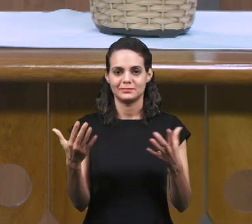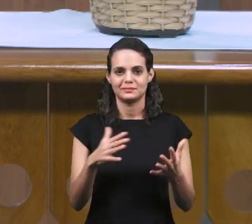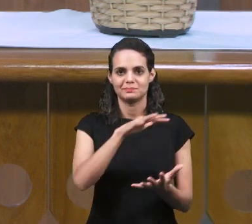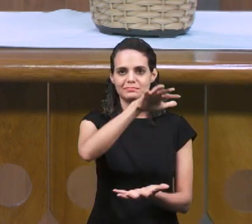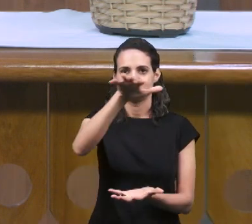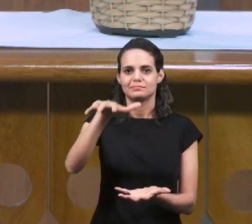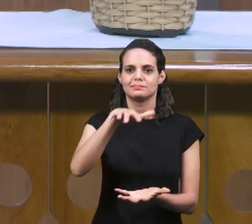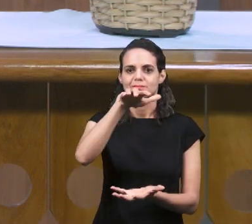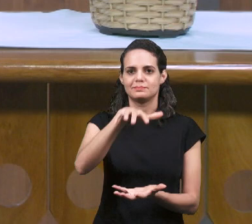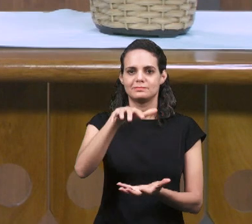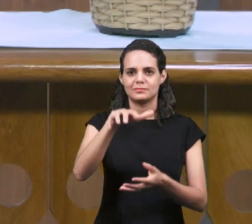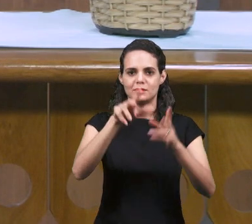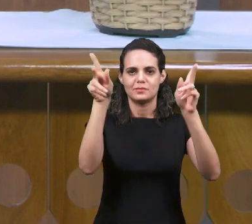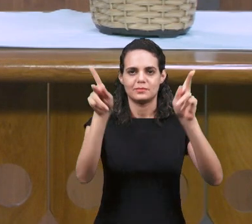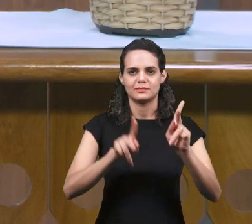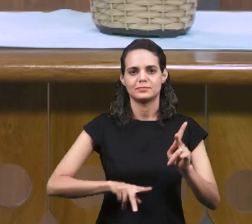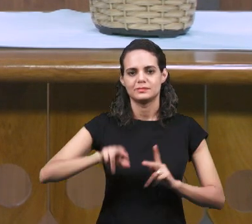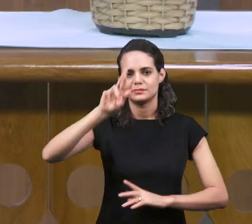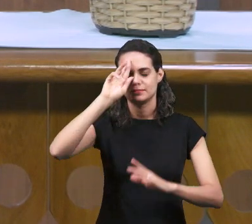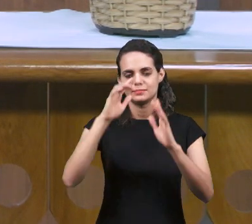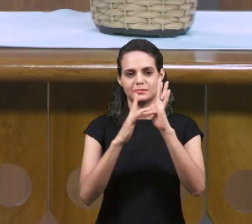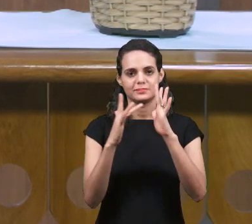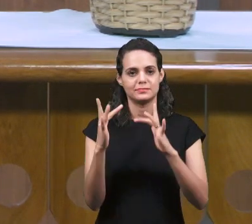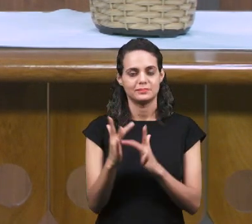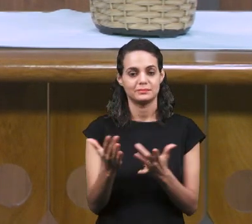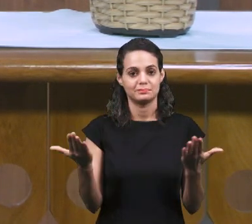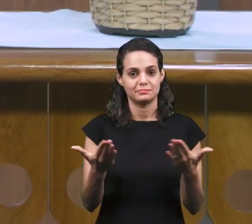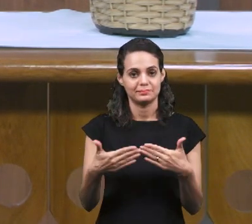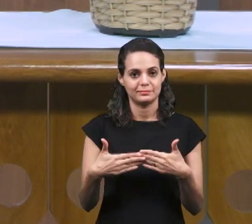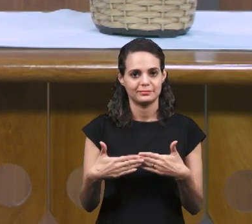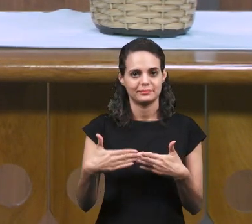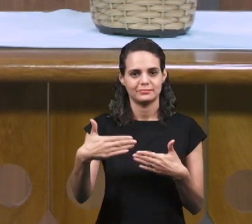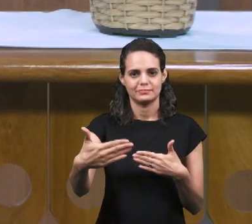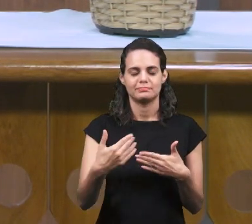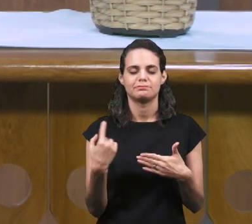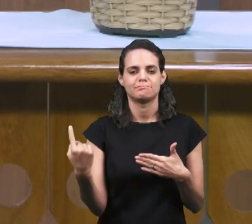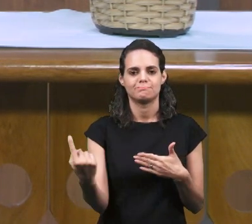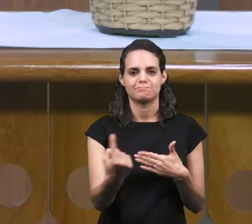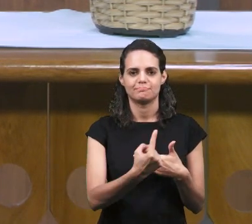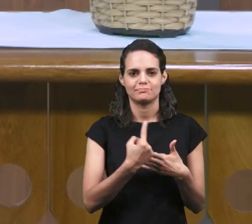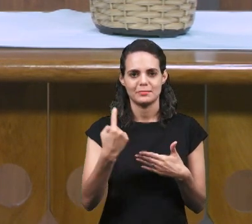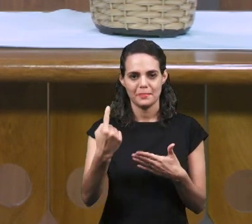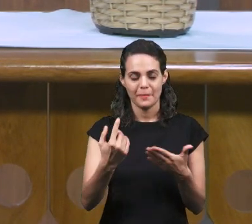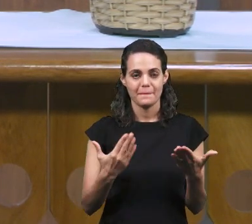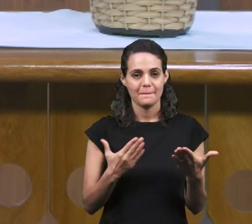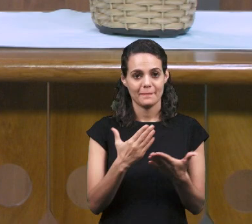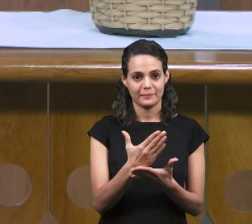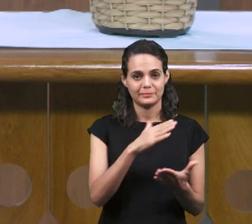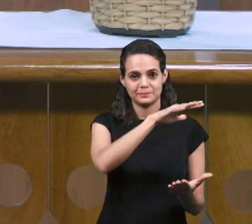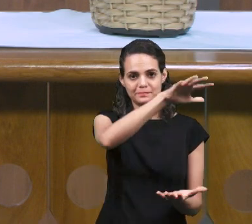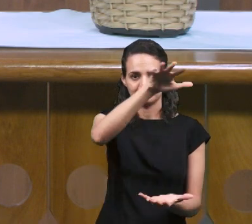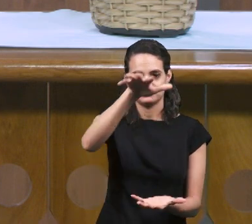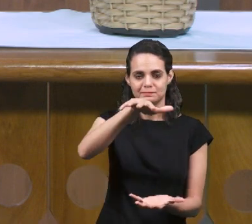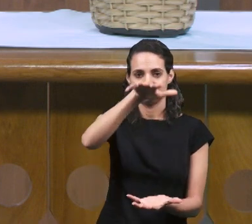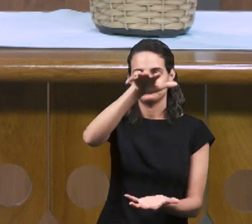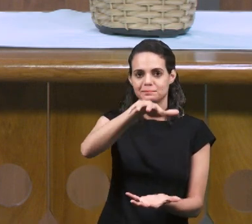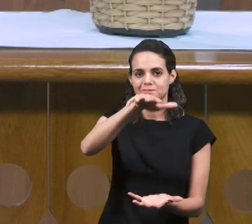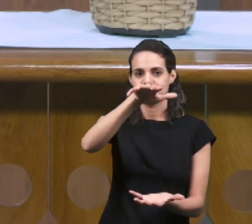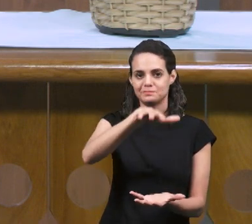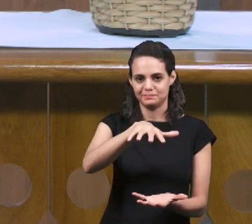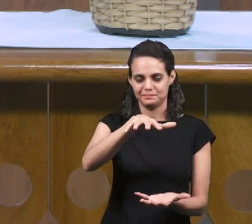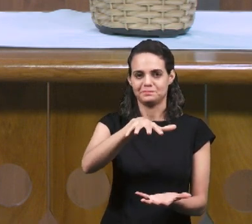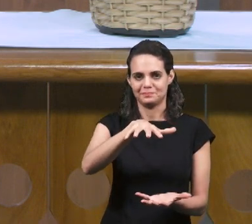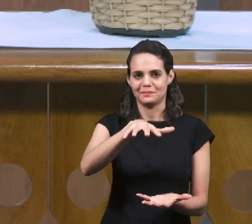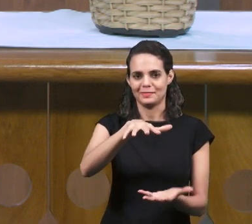connectés avec nous dans la paix du Seigneur Jésus. À partir de maintenant, nous entrons en réseau, en transmission via satellite,